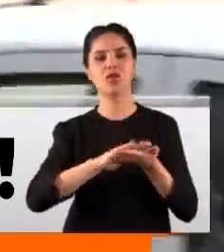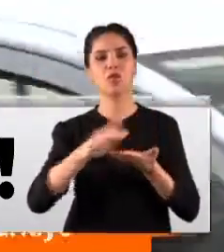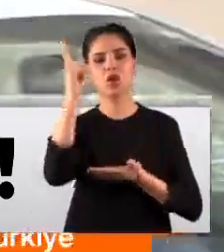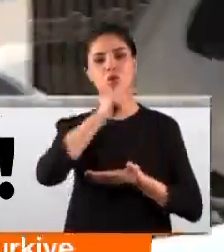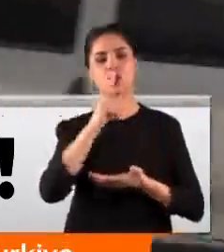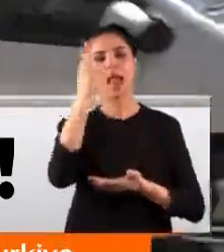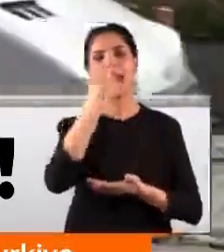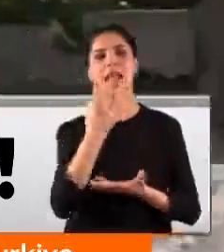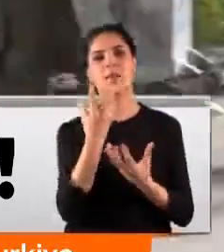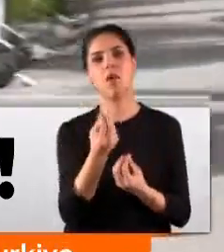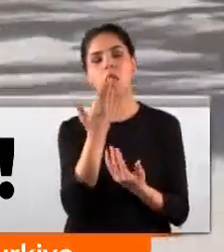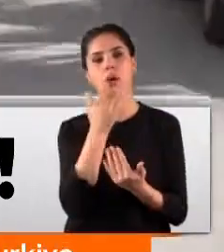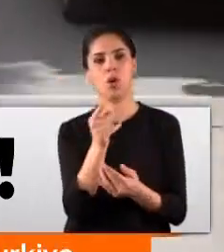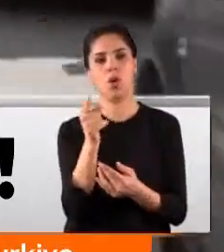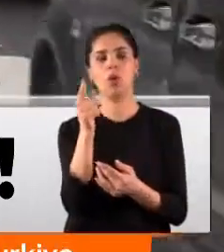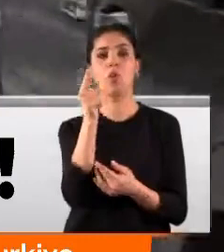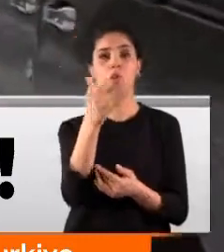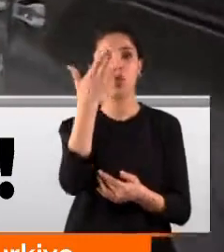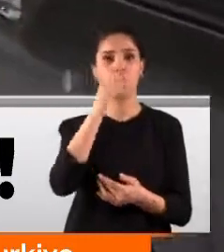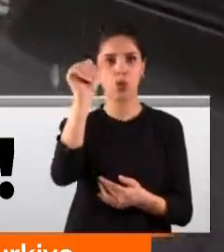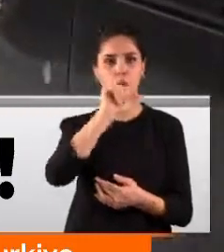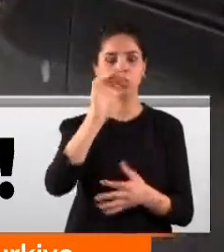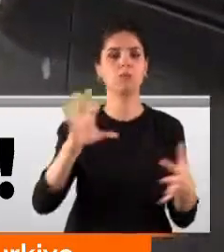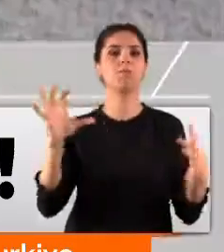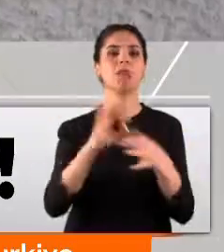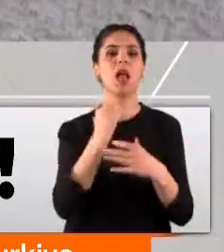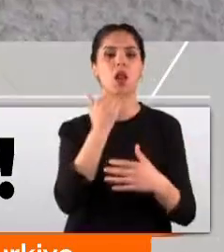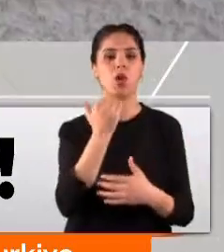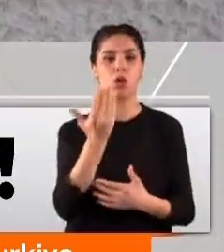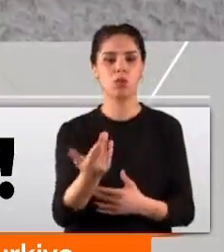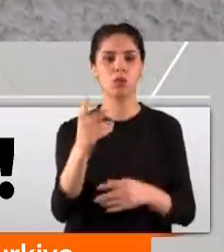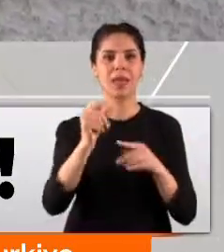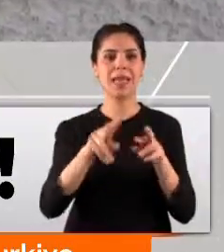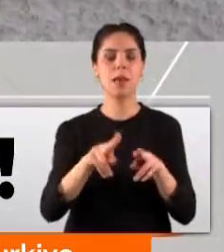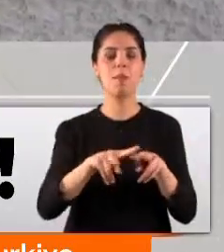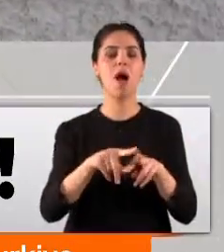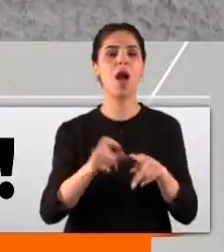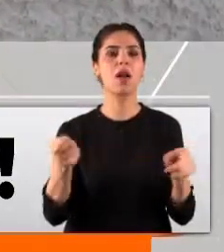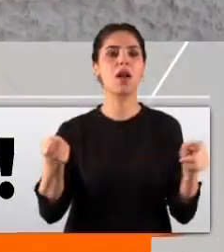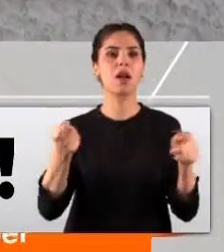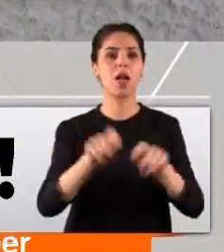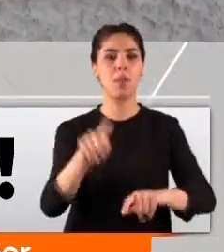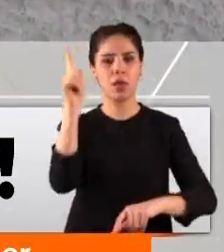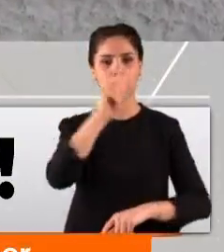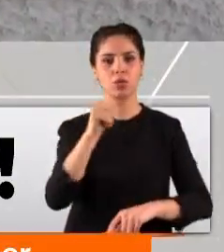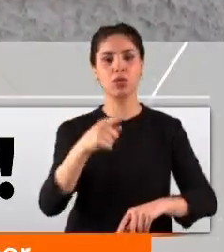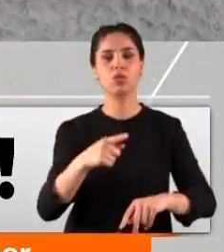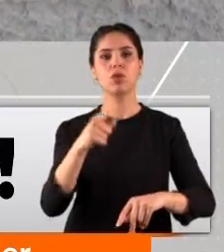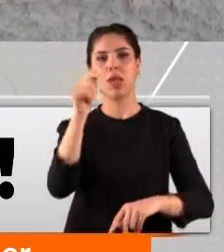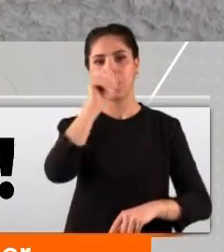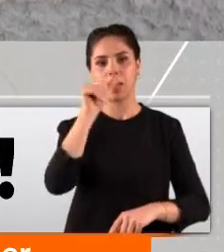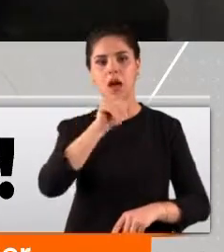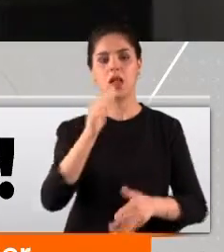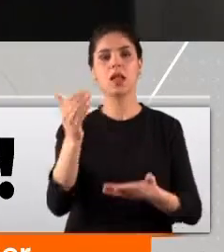yok. Hal böyle olunca da doğalgaz bir türlü bağlanamıyor. Burası imara kapalı olduğu için Aksagaz buraya getirip